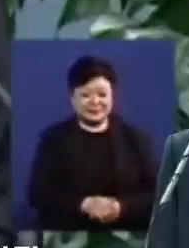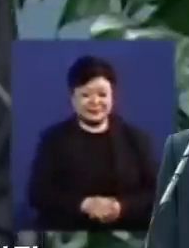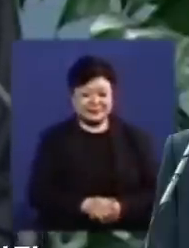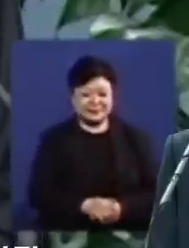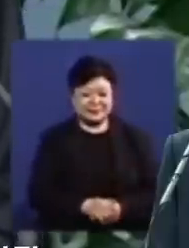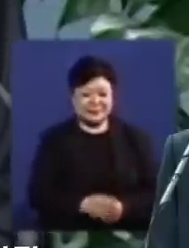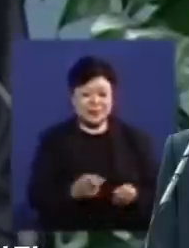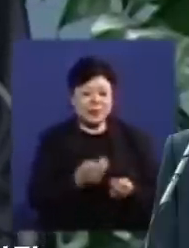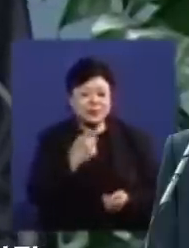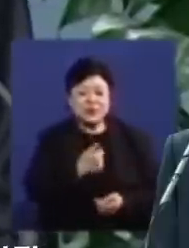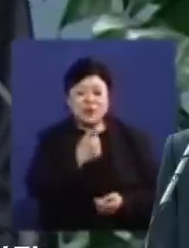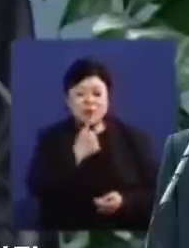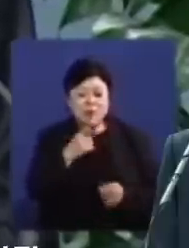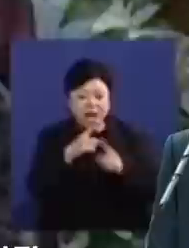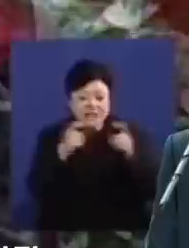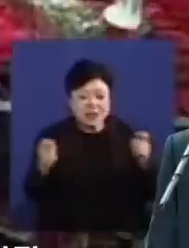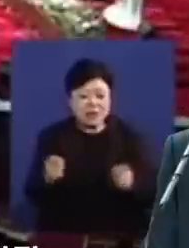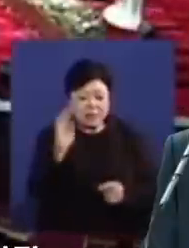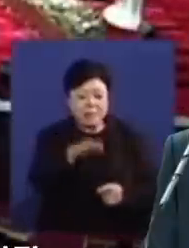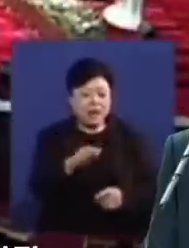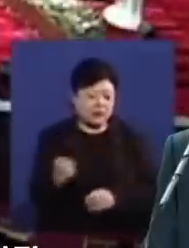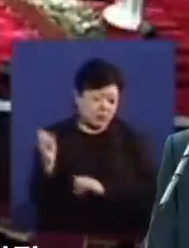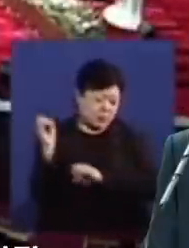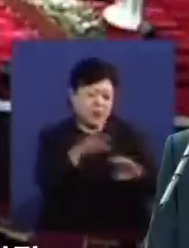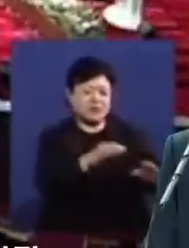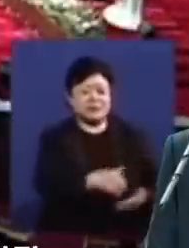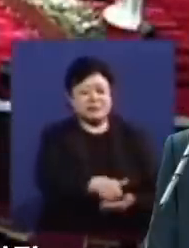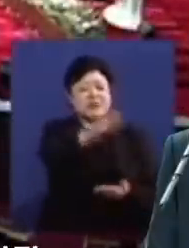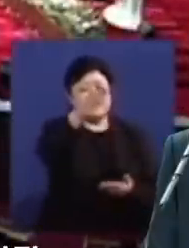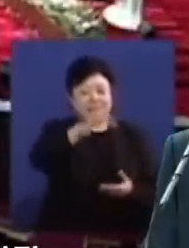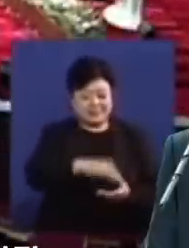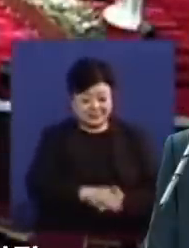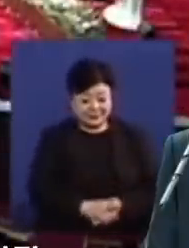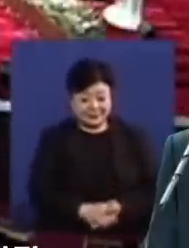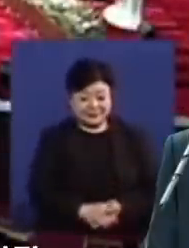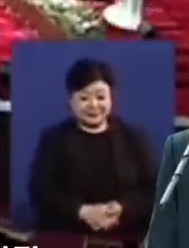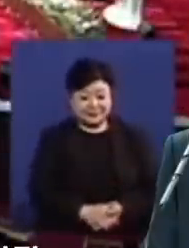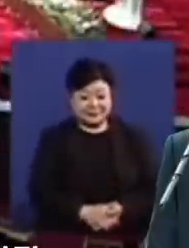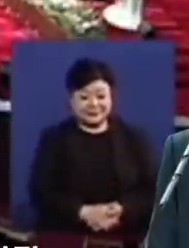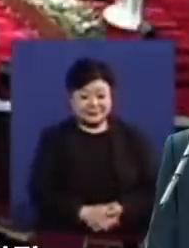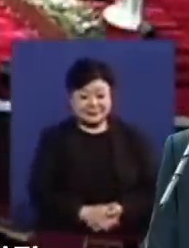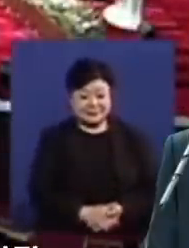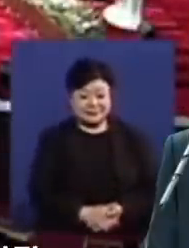할 수 없이 로마 성 밖으로 그리스도움을 쫓아내는 것입니다.